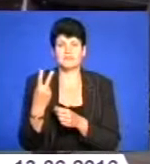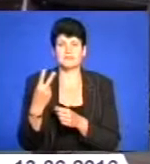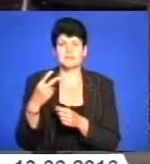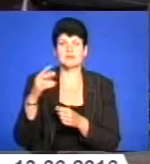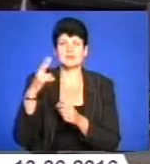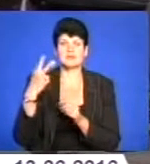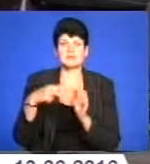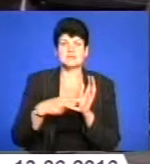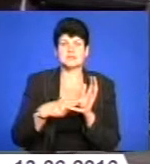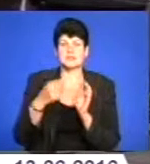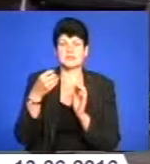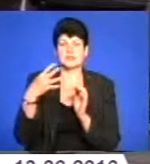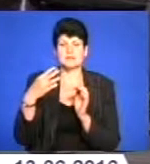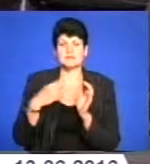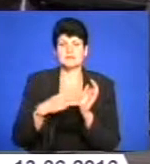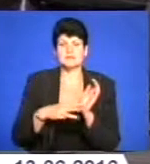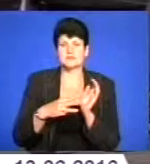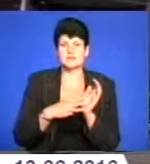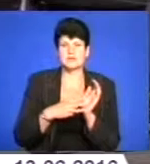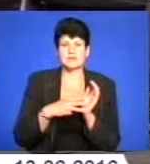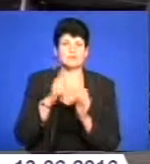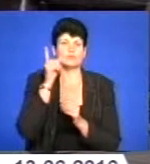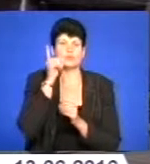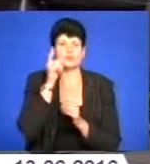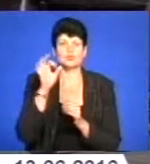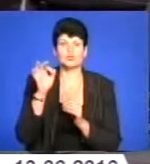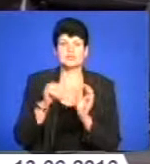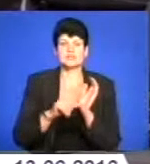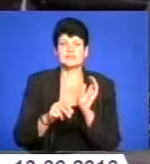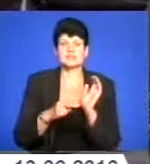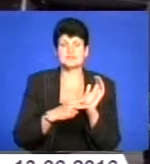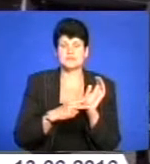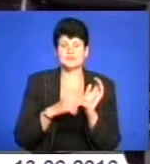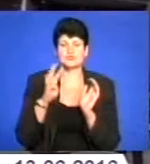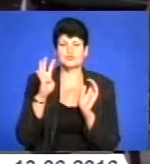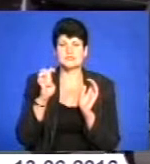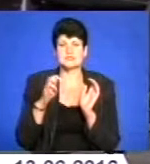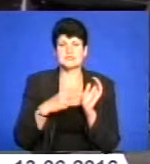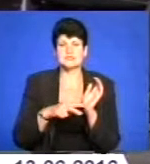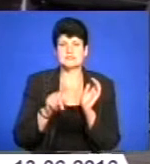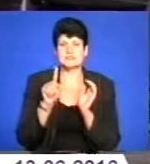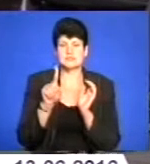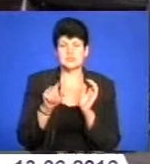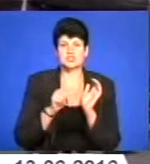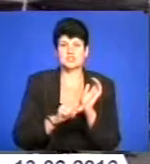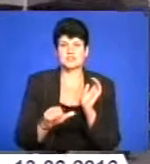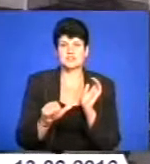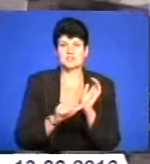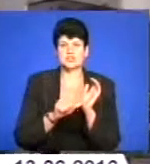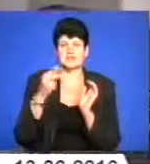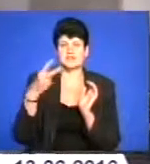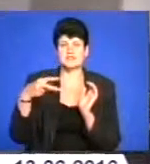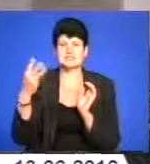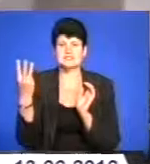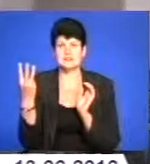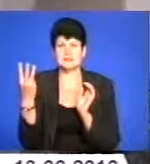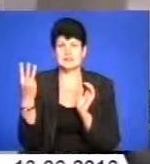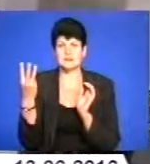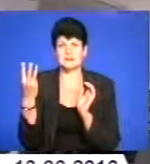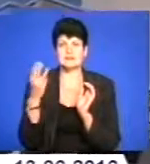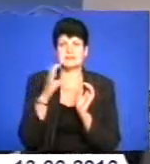повідомити інформацію, яка допоможе у розслідуванні, за телефоном Головного управління Національної поліції в Тернопільській області. Код міста